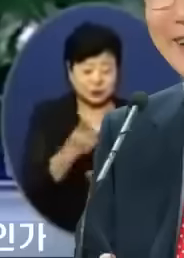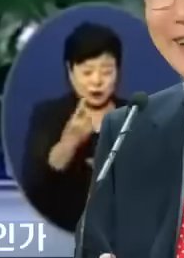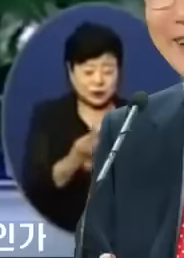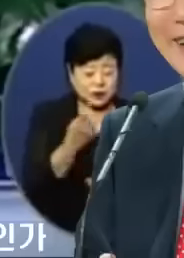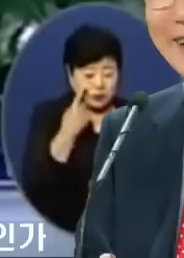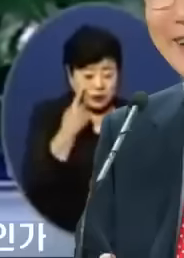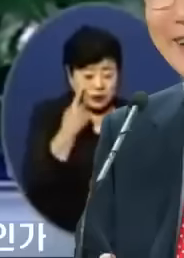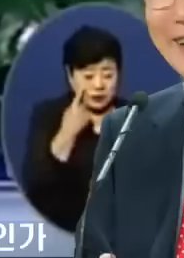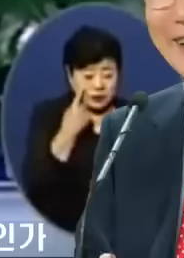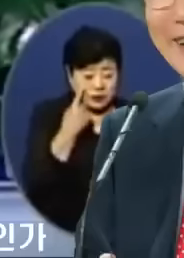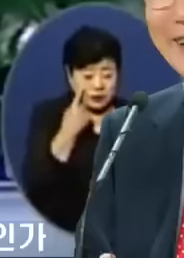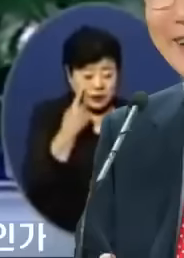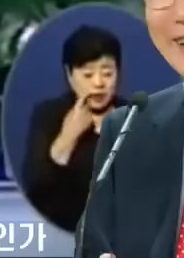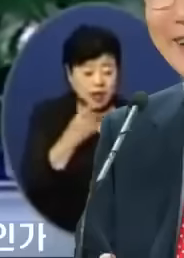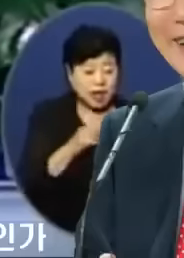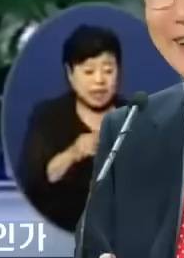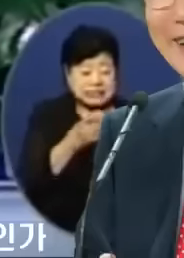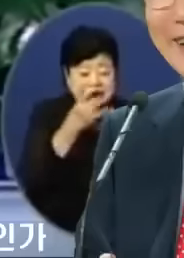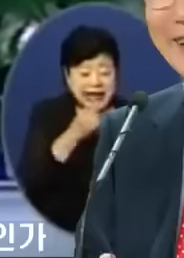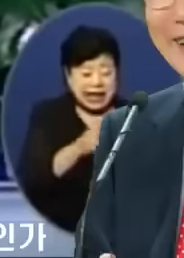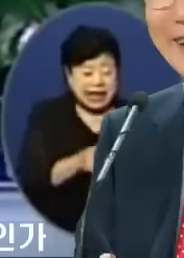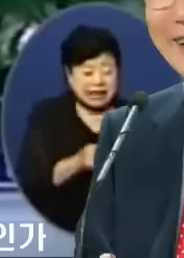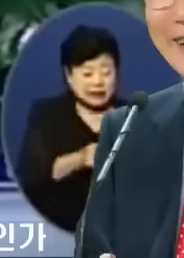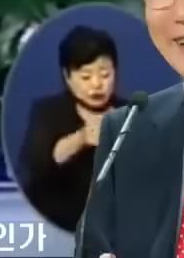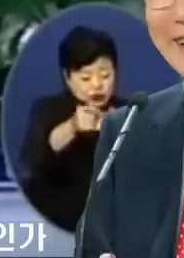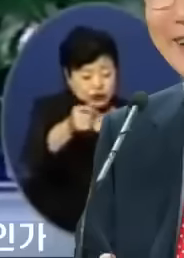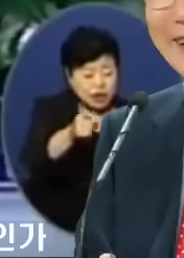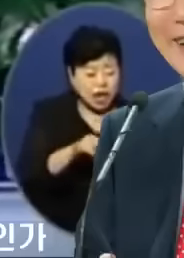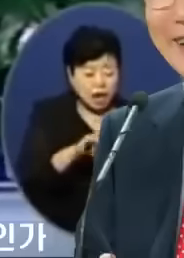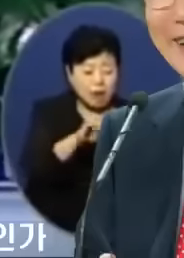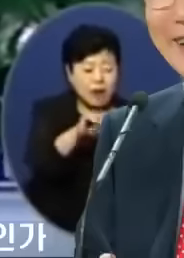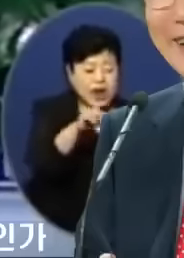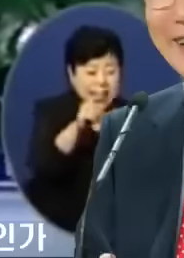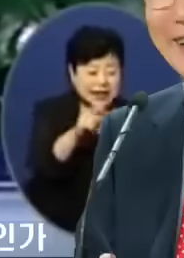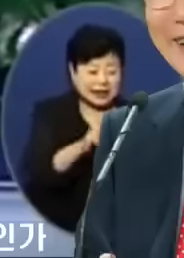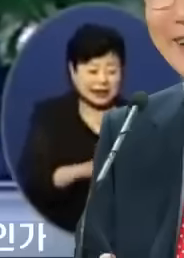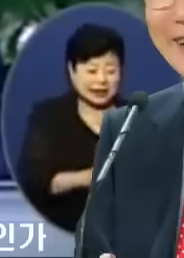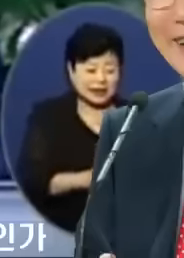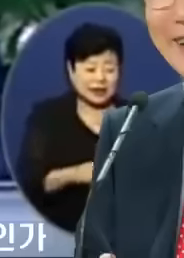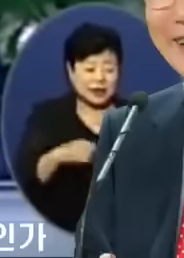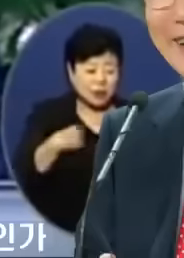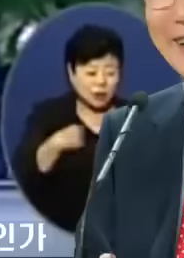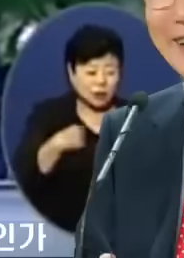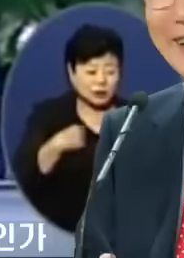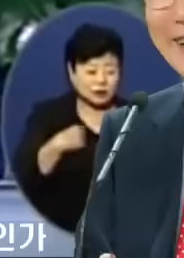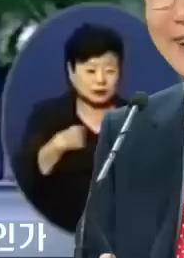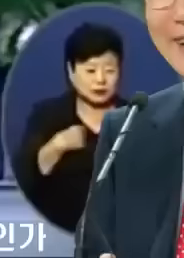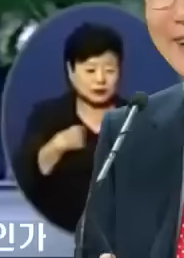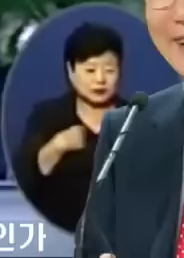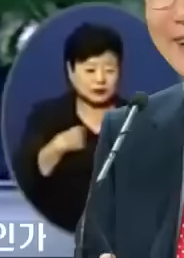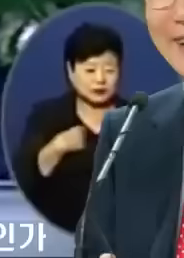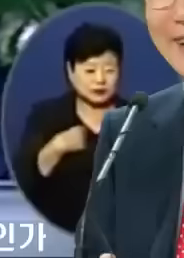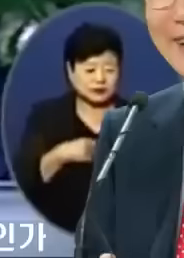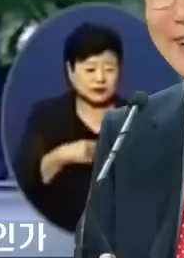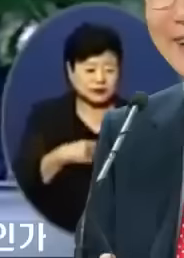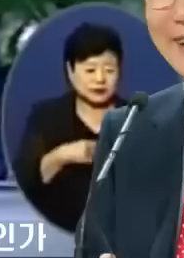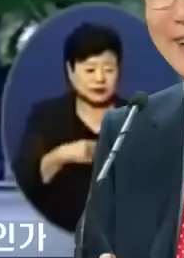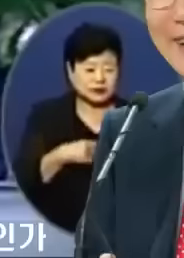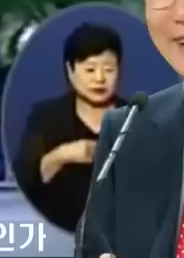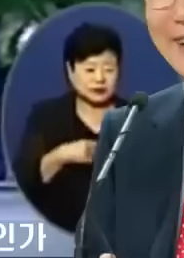오면서 볕줄기를 보니까 아 벌레 한 마리가 자기의 입고 있는